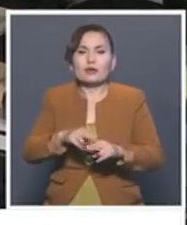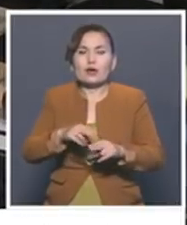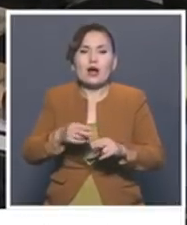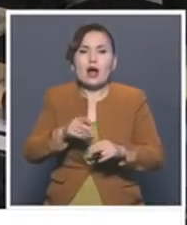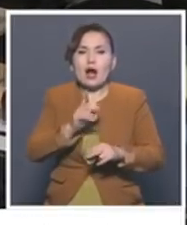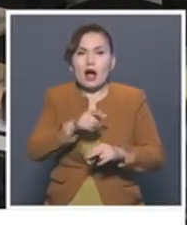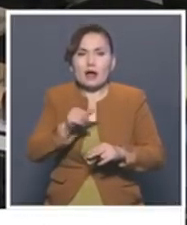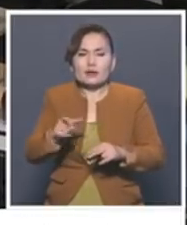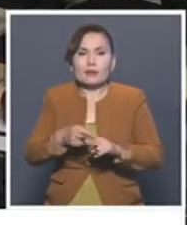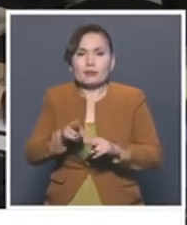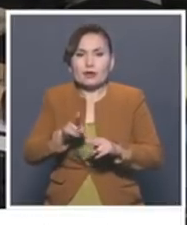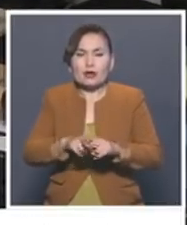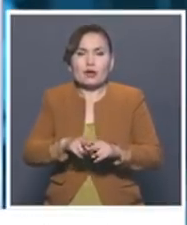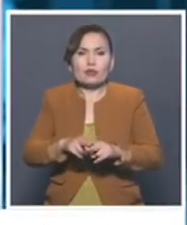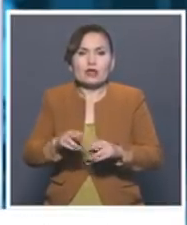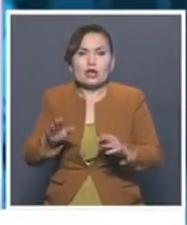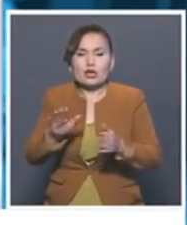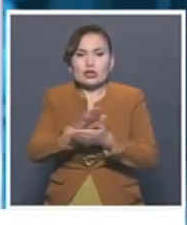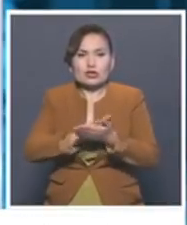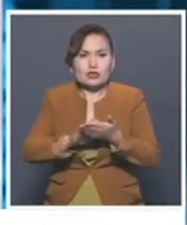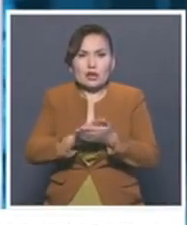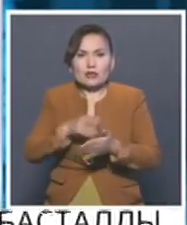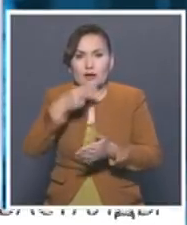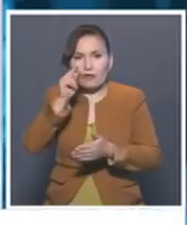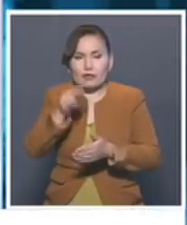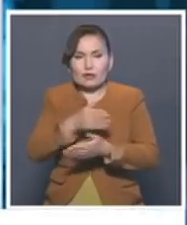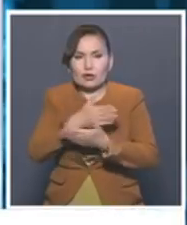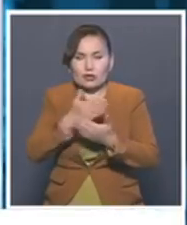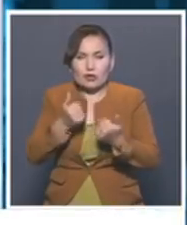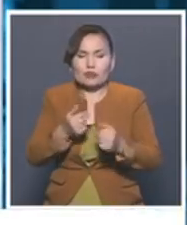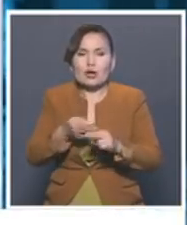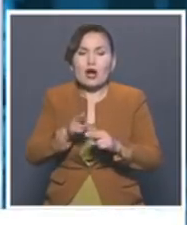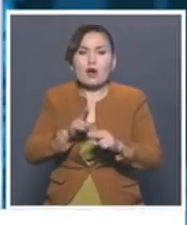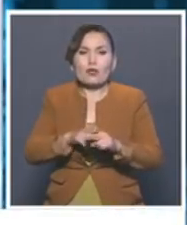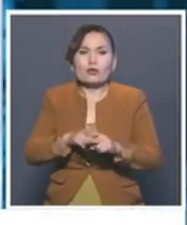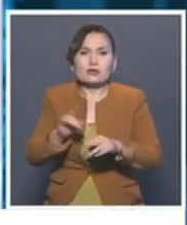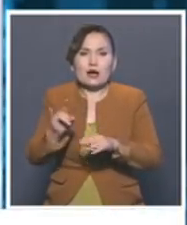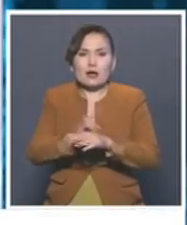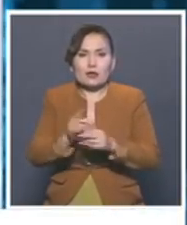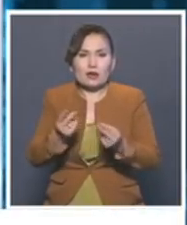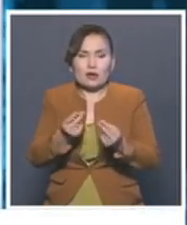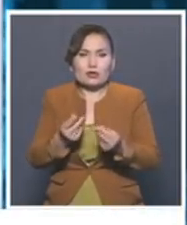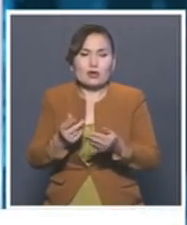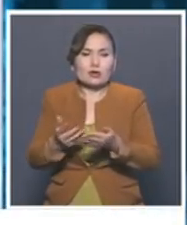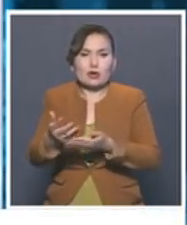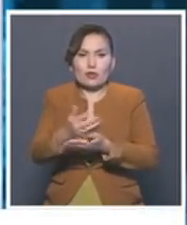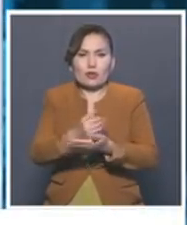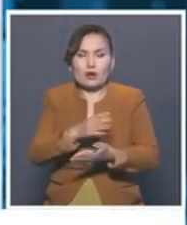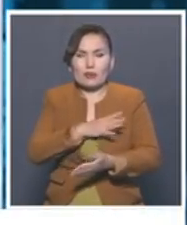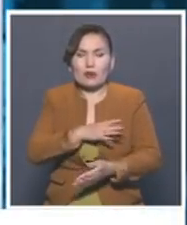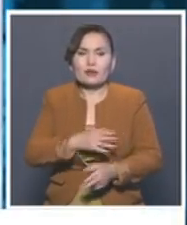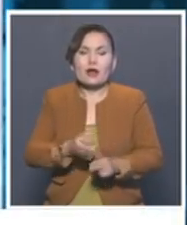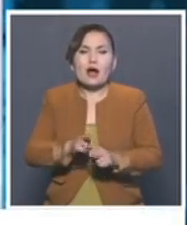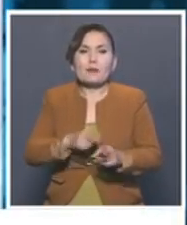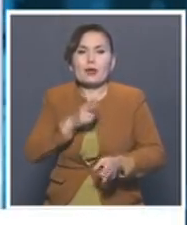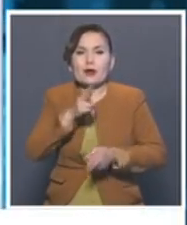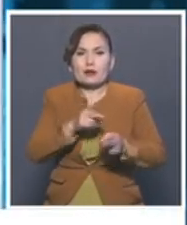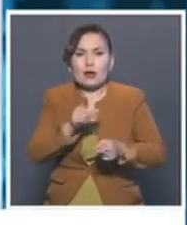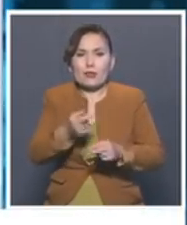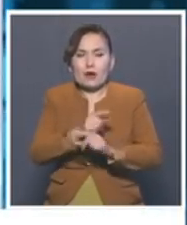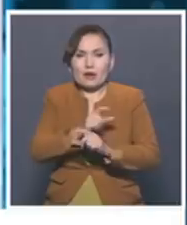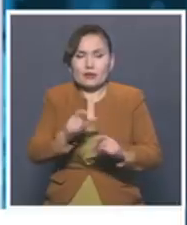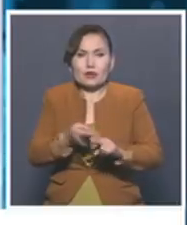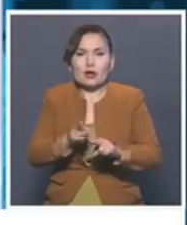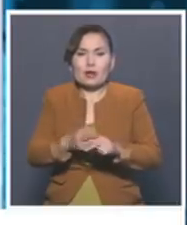емдеу мекемелерінің кінәсі деп отыр. Кей емделушілер қосымшадағы мәліметтің сәйкес еместігін айтады. Біз шағым түскен емхана мен